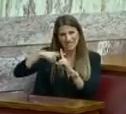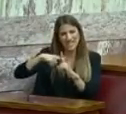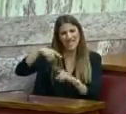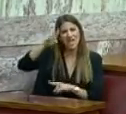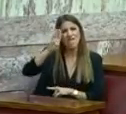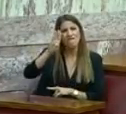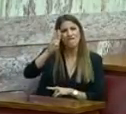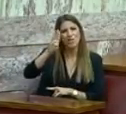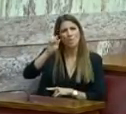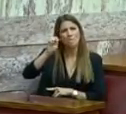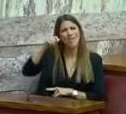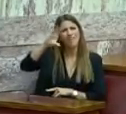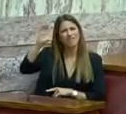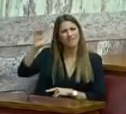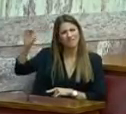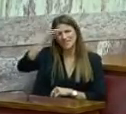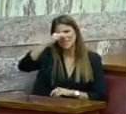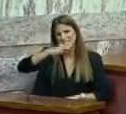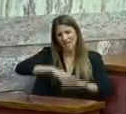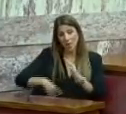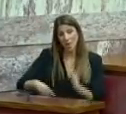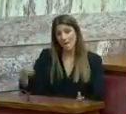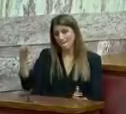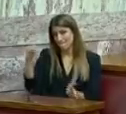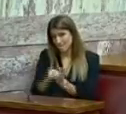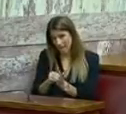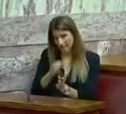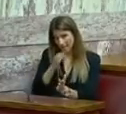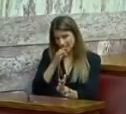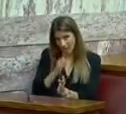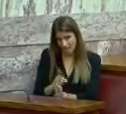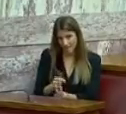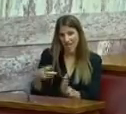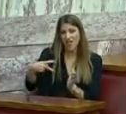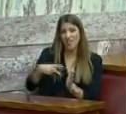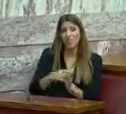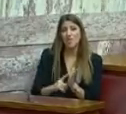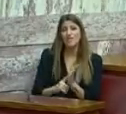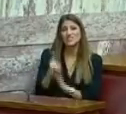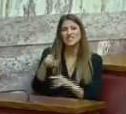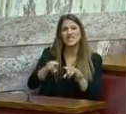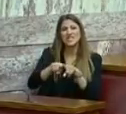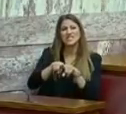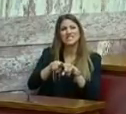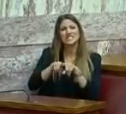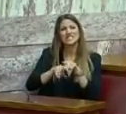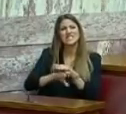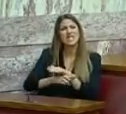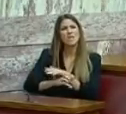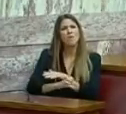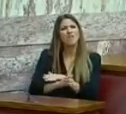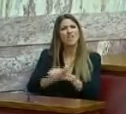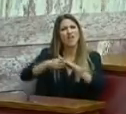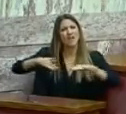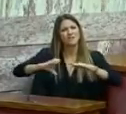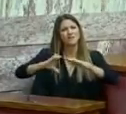2011 στο πόρισμα της Επιτροπής για τα υποβρύχια και τον Άκη